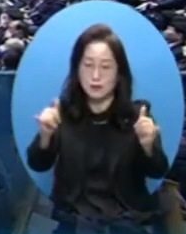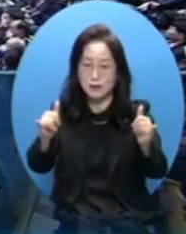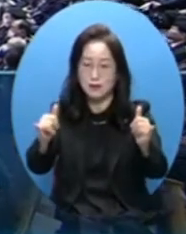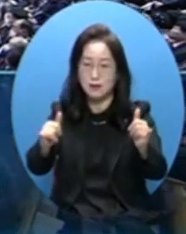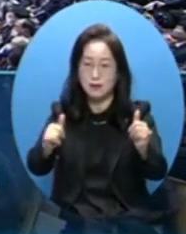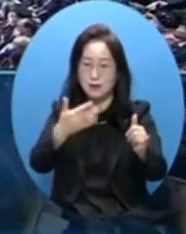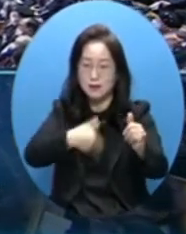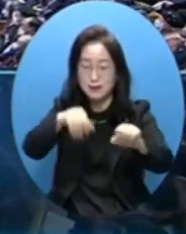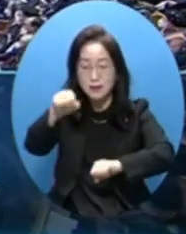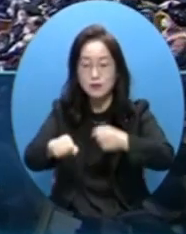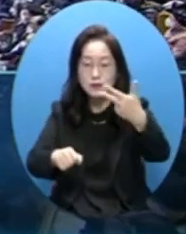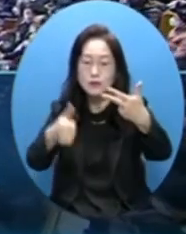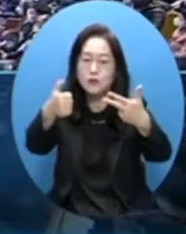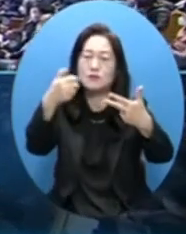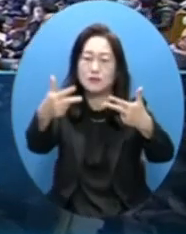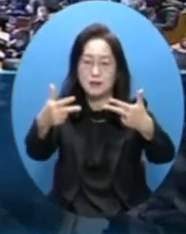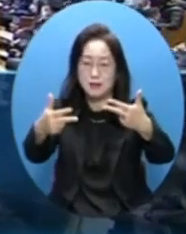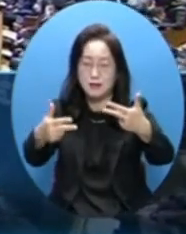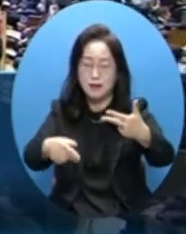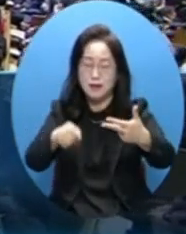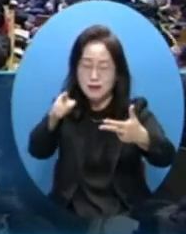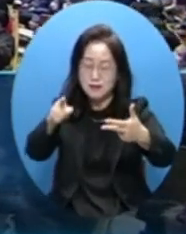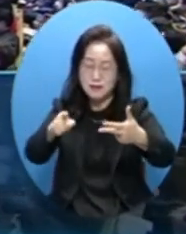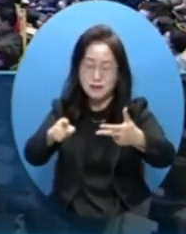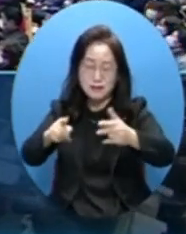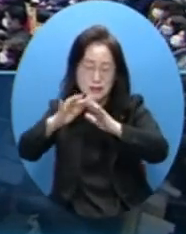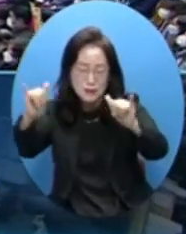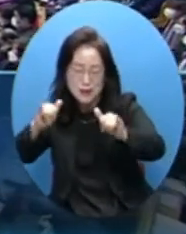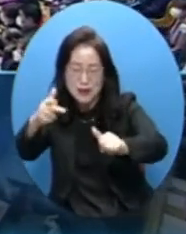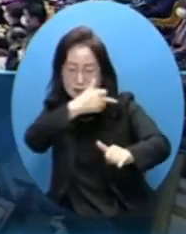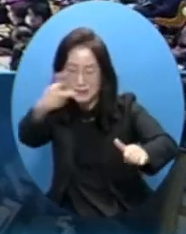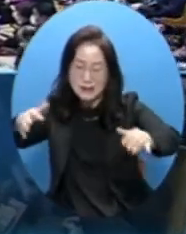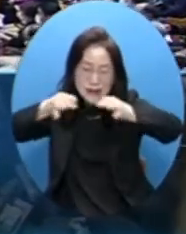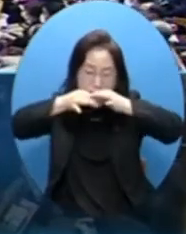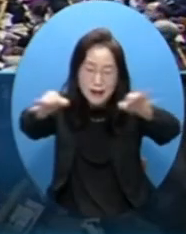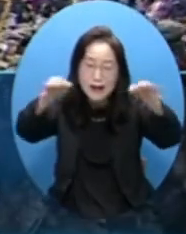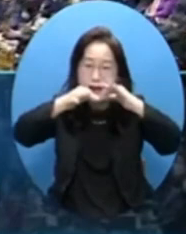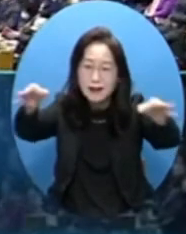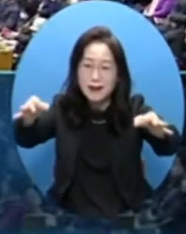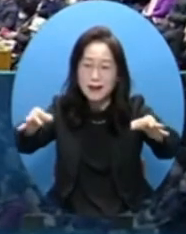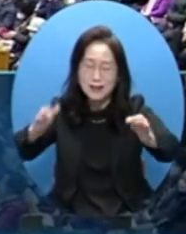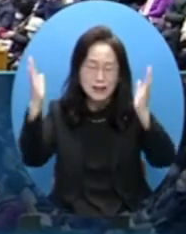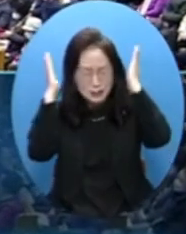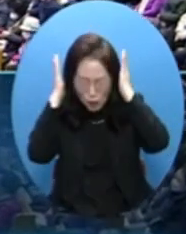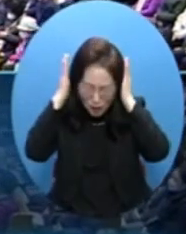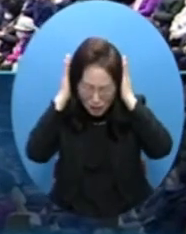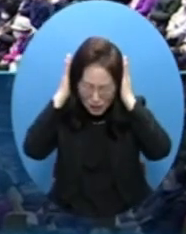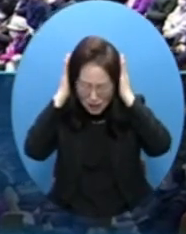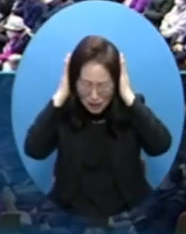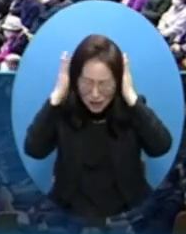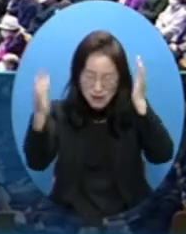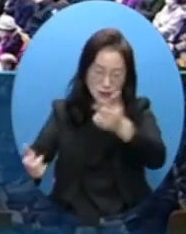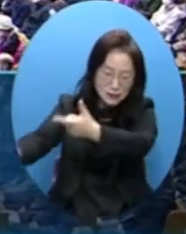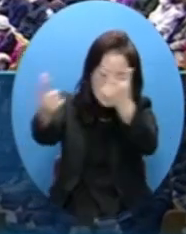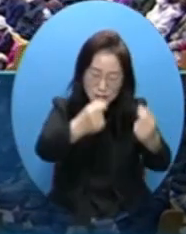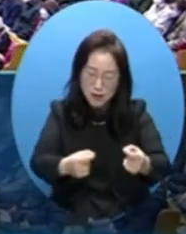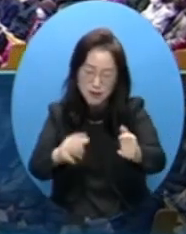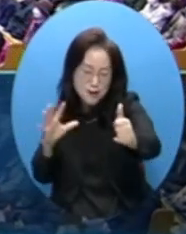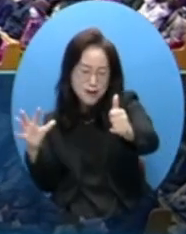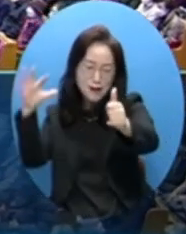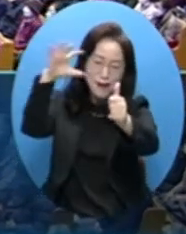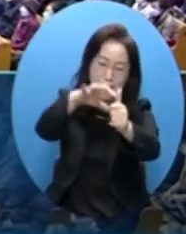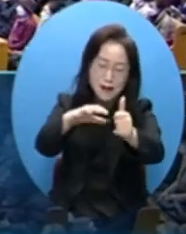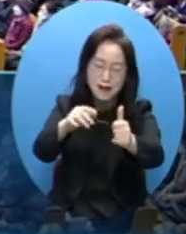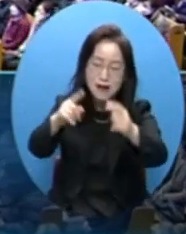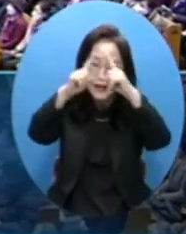7장 57절 58절입니다. 그들이 큰 소리를 지르며 귀를 막고 일제히 그에게 달려들어 성